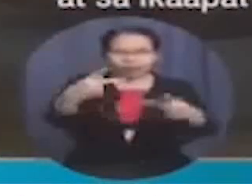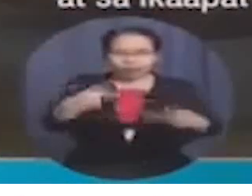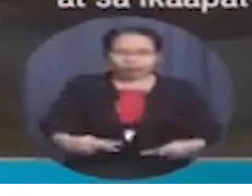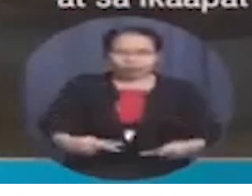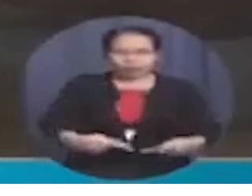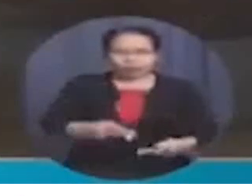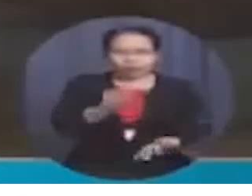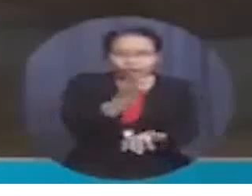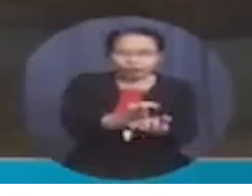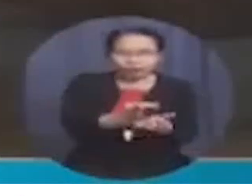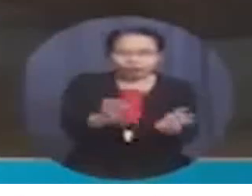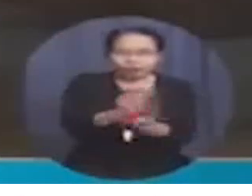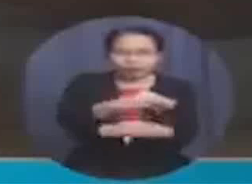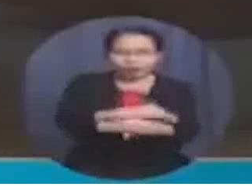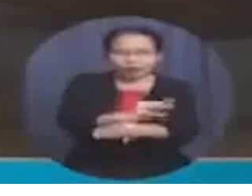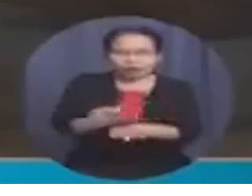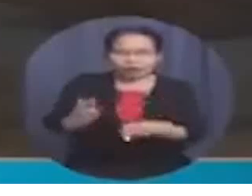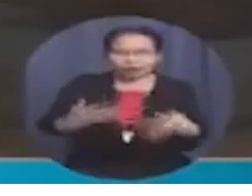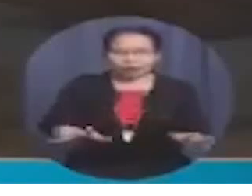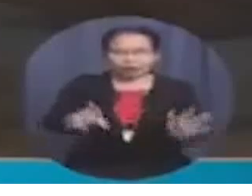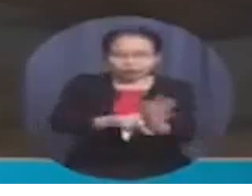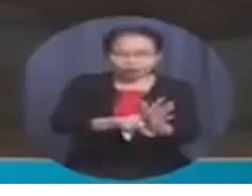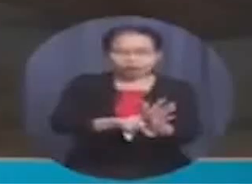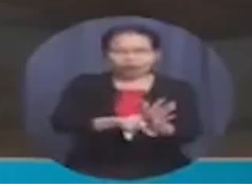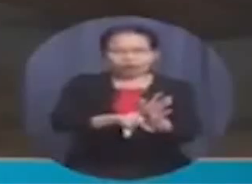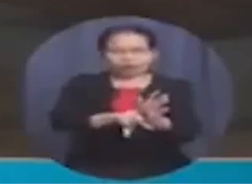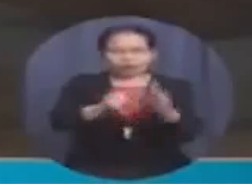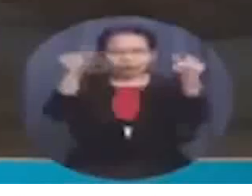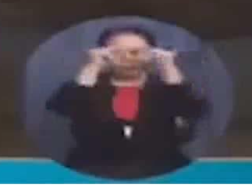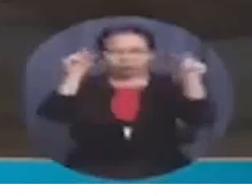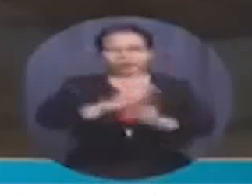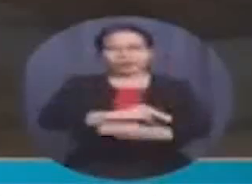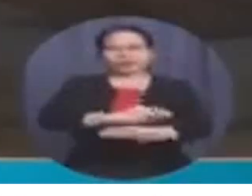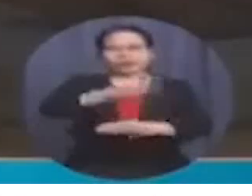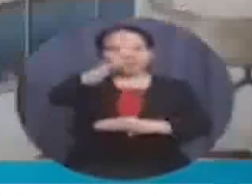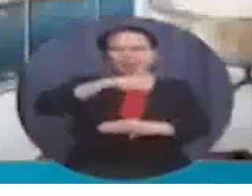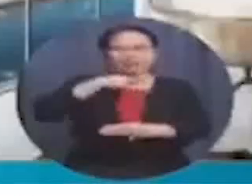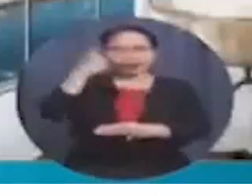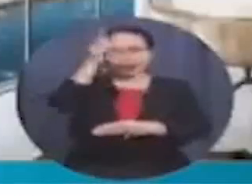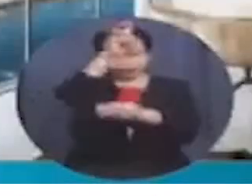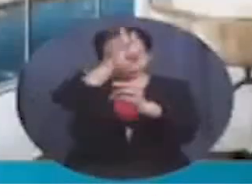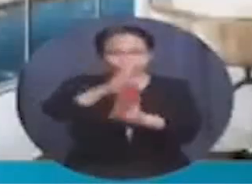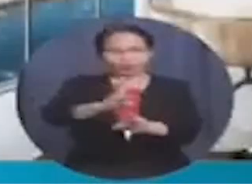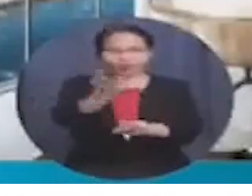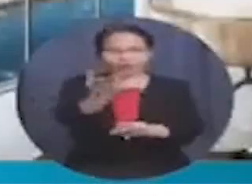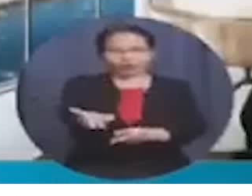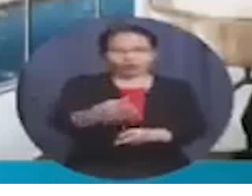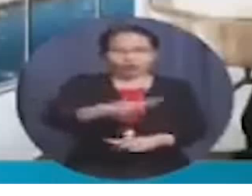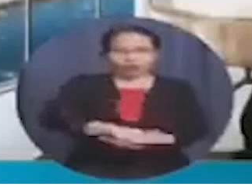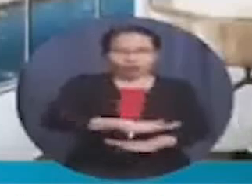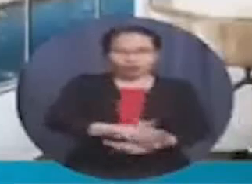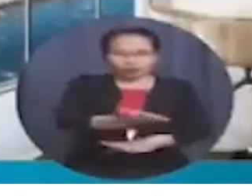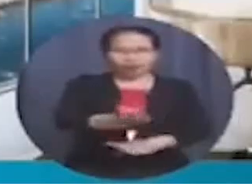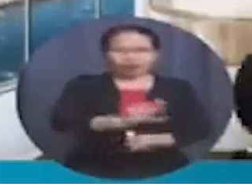pa lang, bawal na nga eh. Sasabihin mo, eh, ba't eh, kasi Moises, pinagawa yon, hindi para sambahin. Eh, ikaw, sinabihan ka